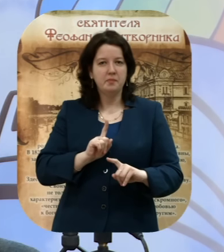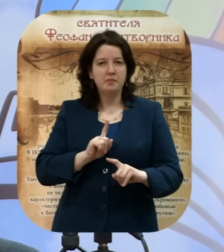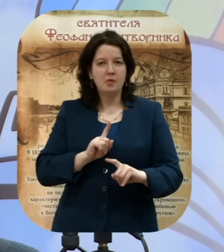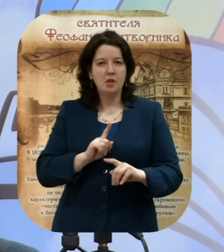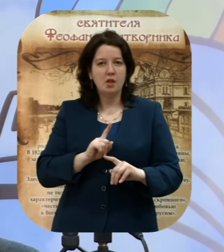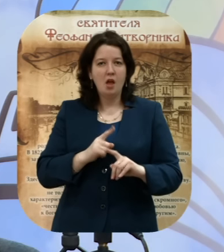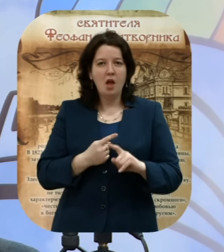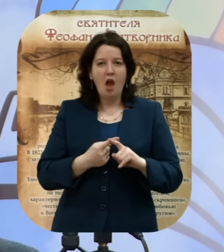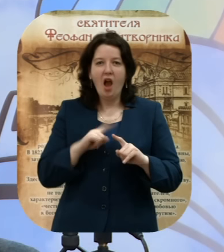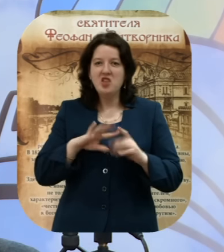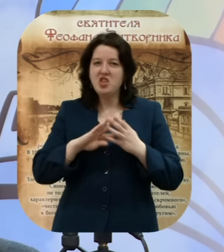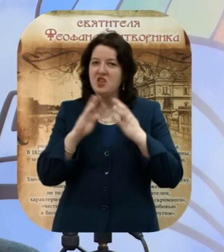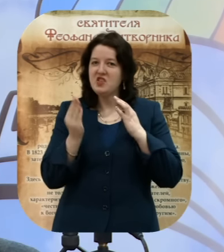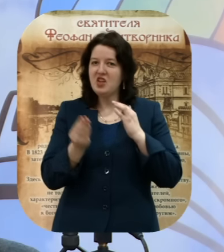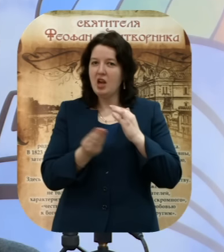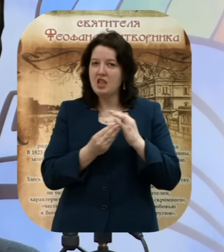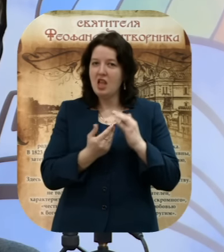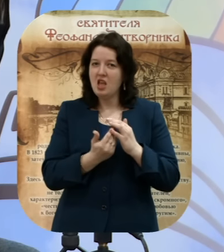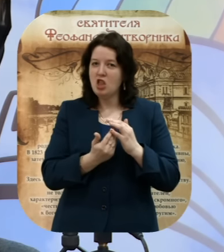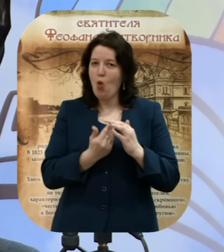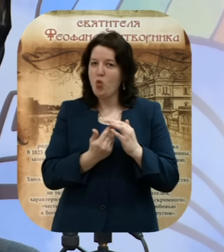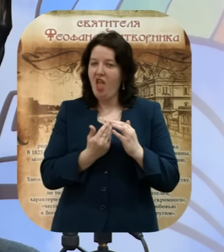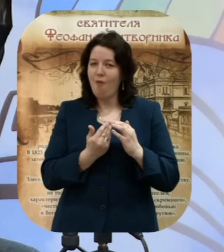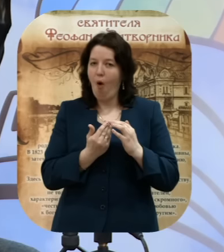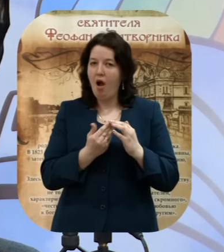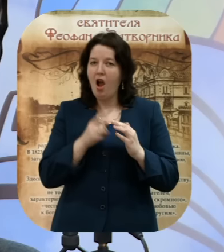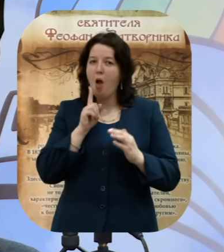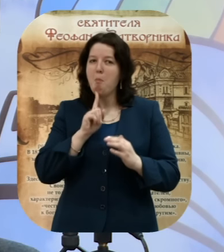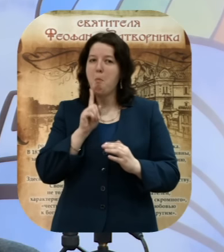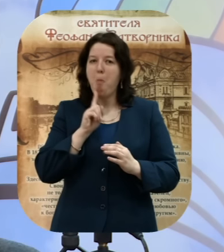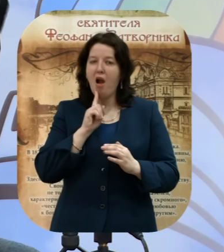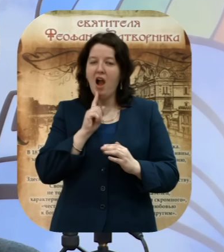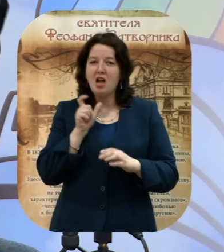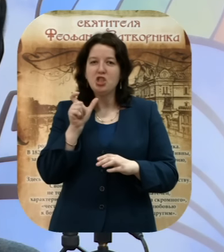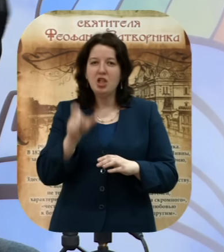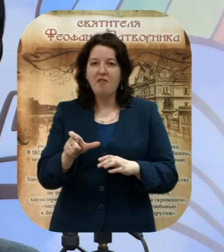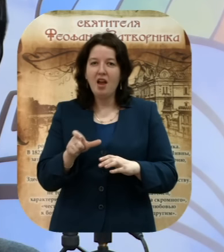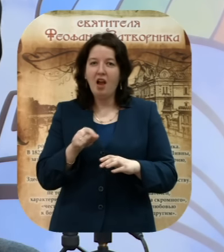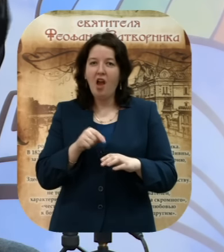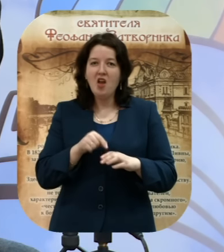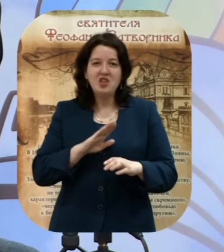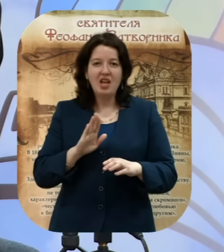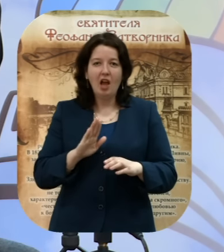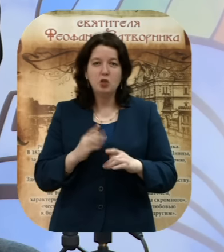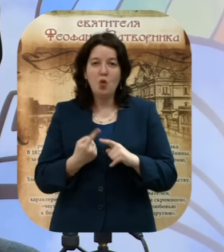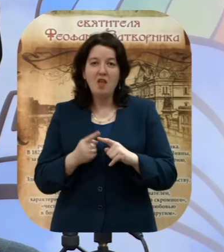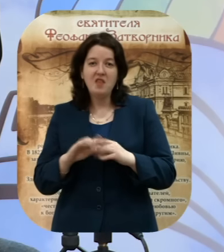они скрыты до того времени, пока человека не коснулись вот с этой стороны.